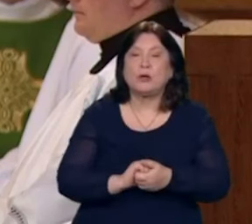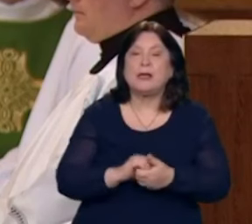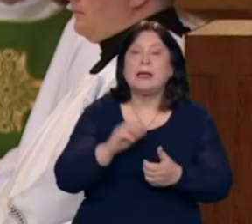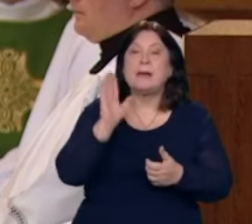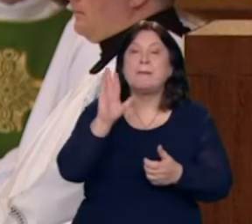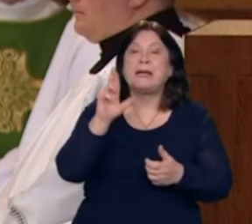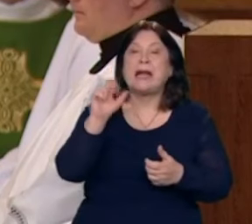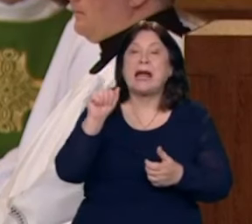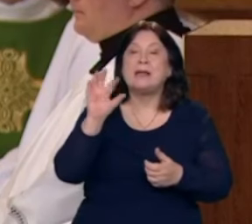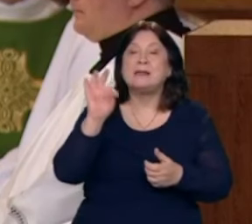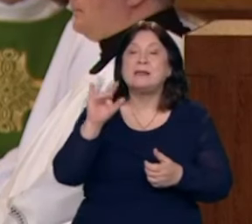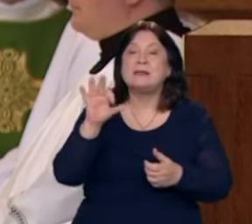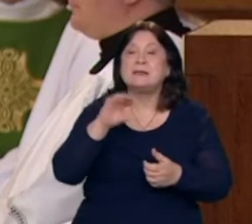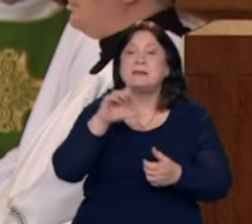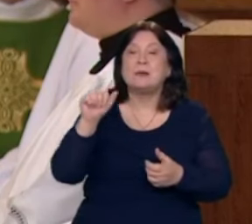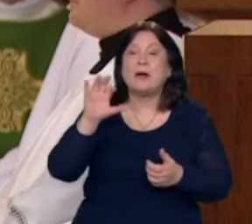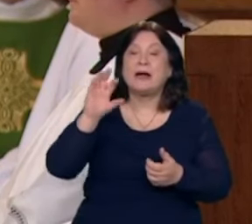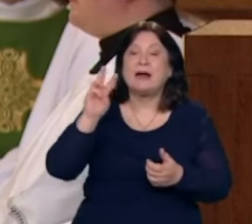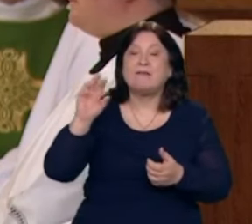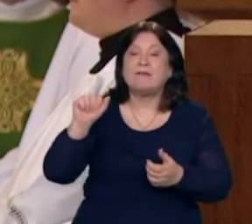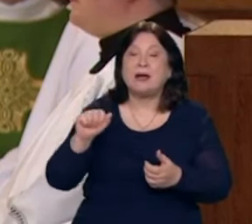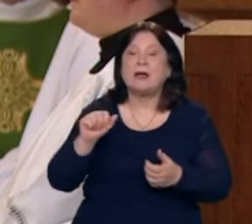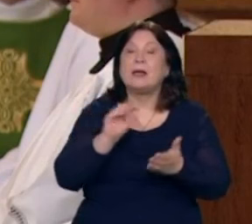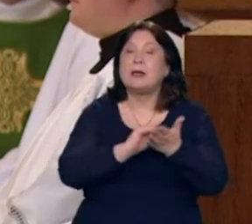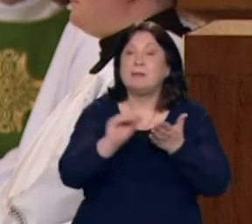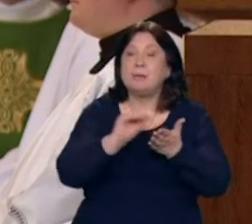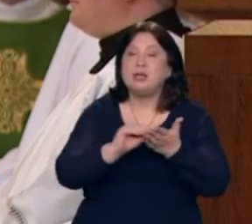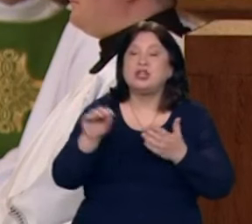Bratysława nawar bals